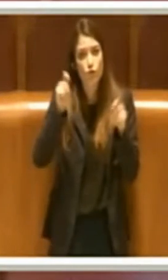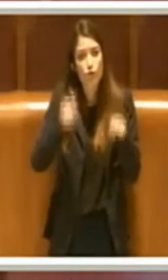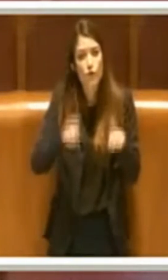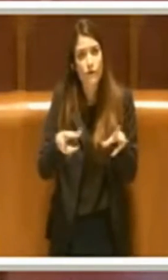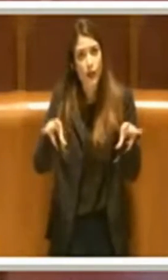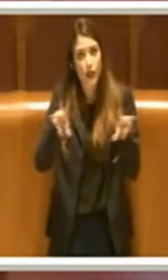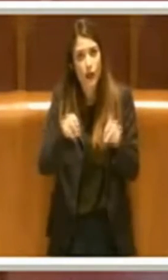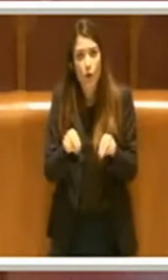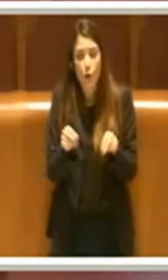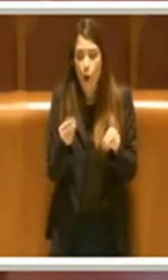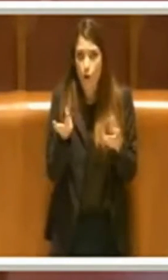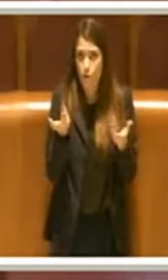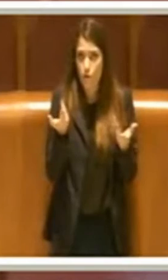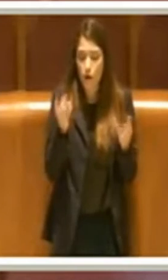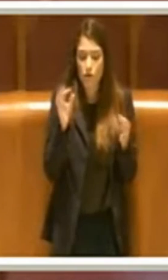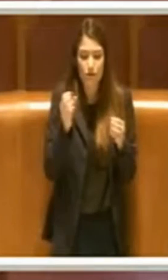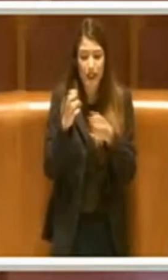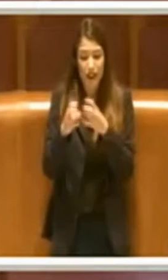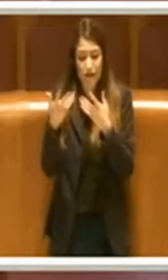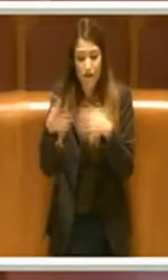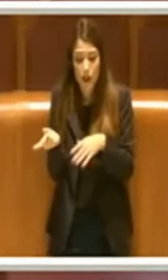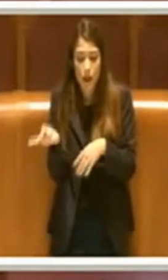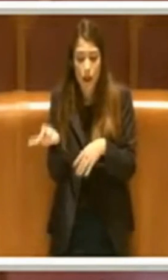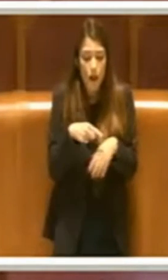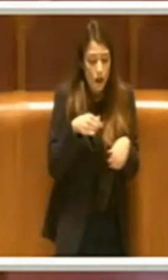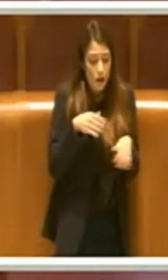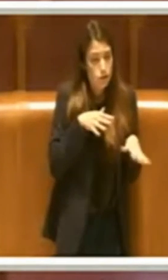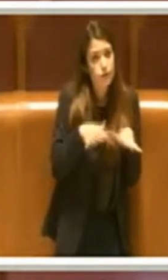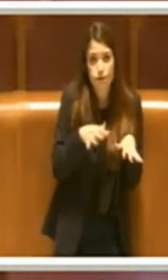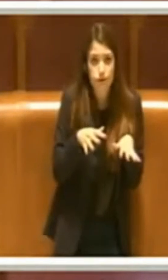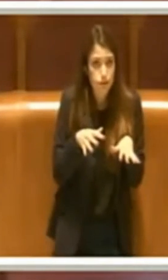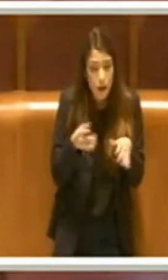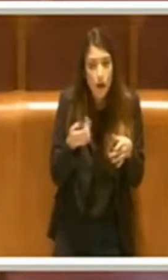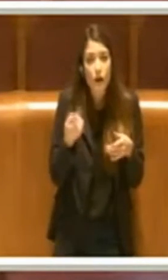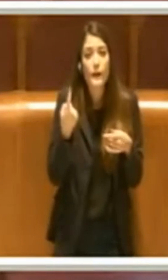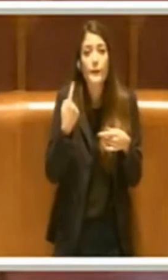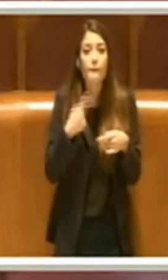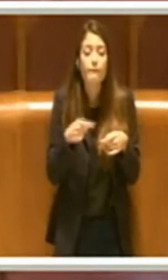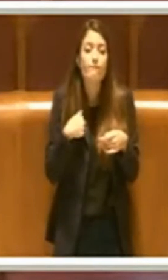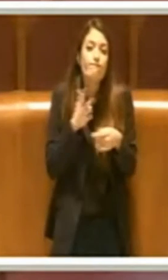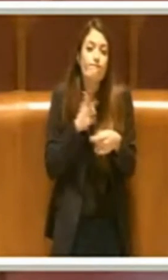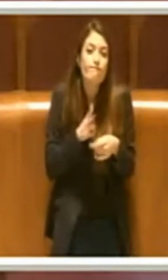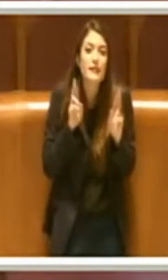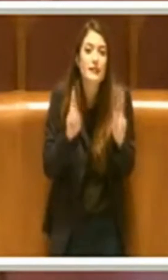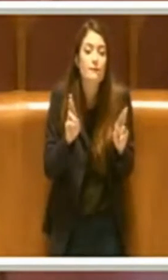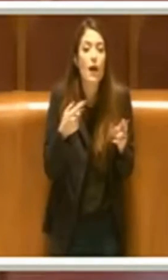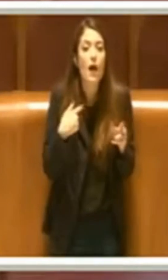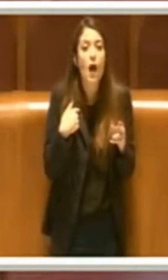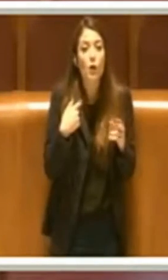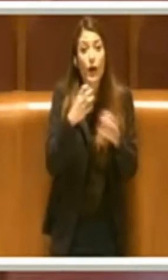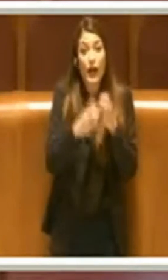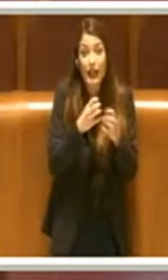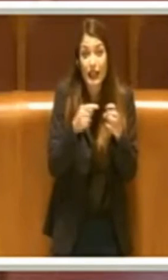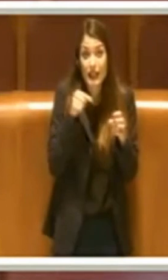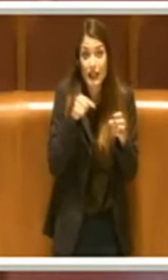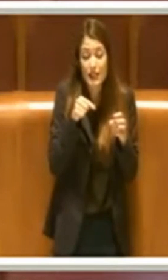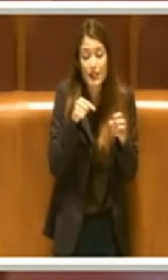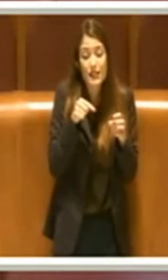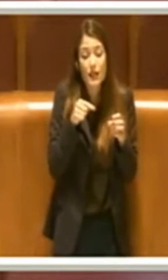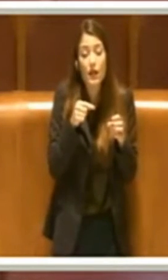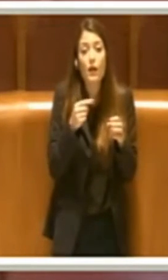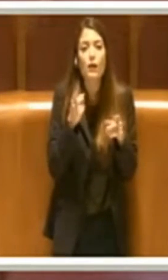all'indomani di queste crisi. E quindi il mio auspicio è che si parta con l'affrontare questa crisi tutti